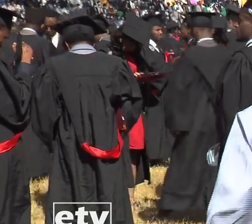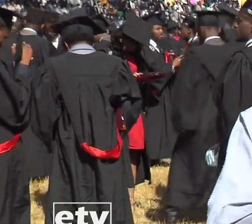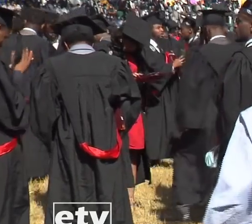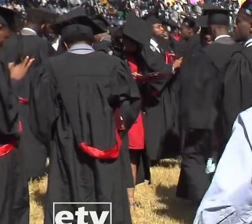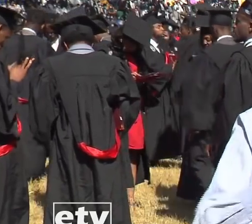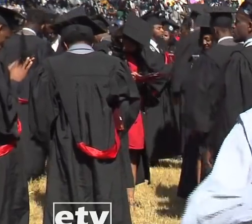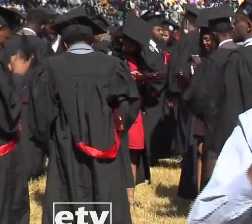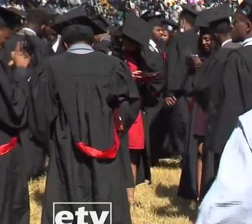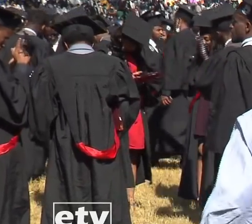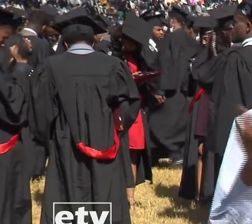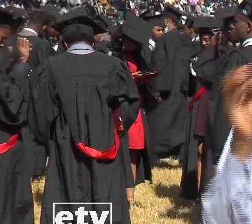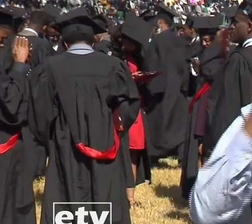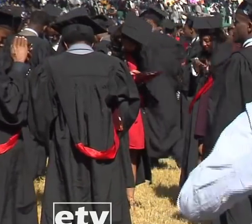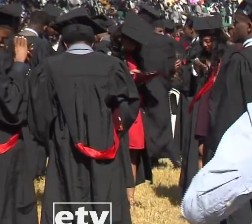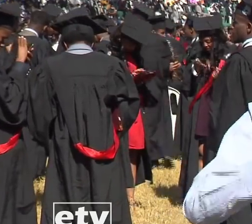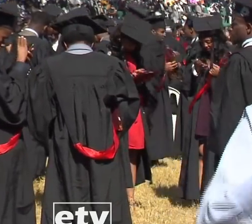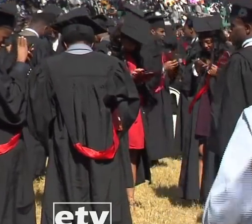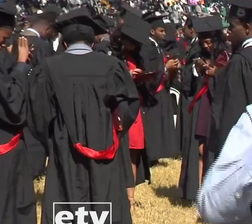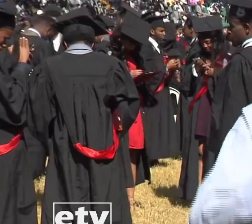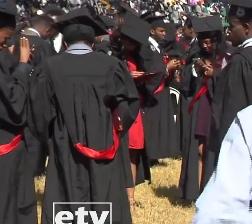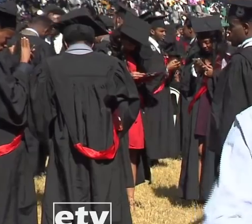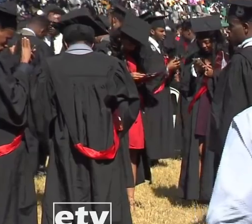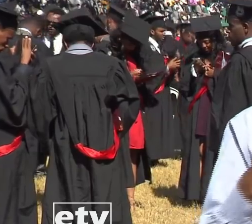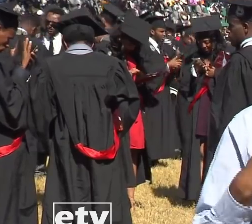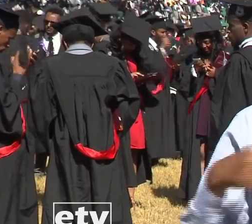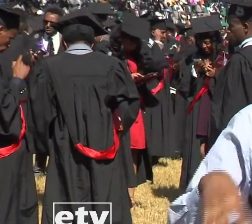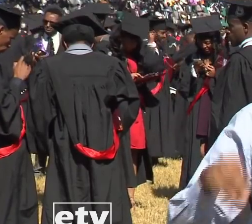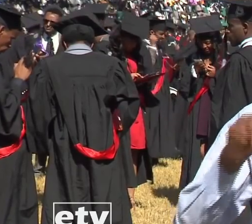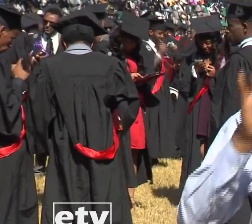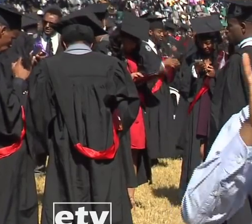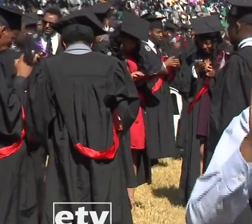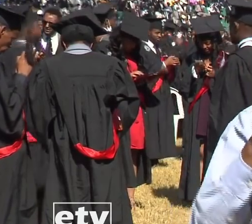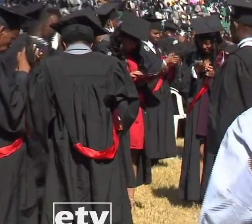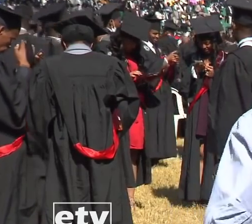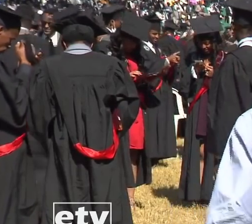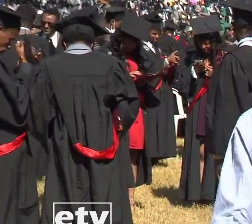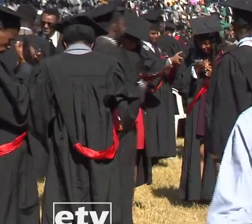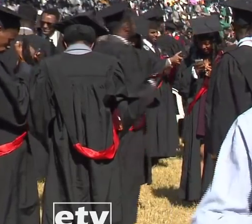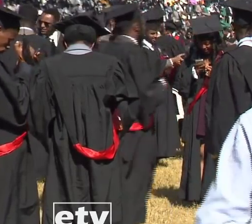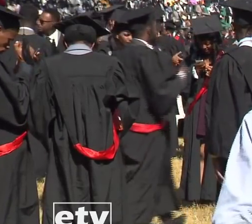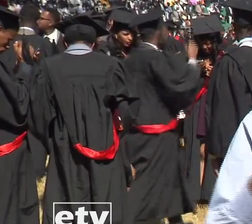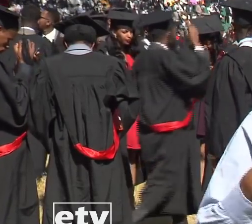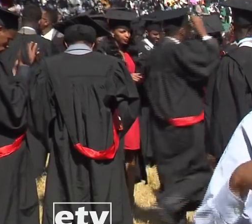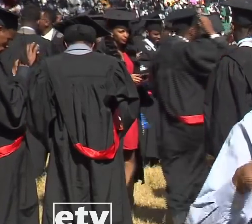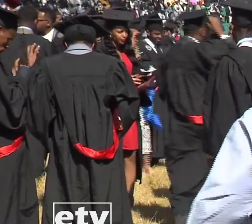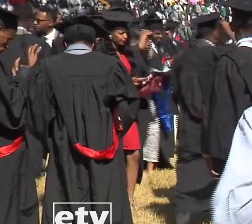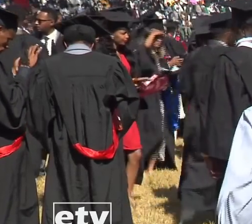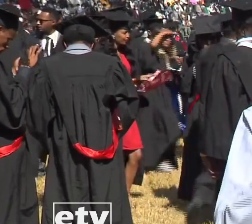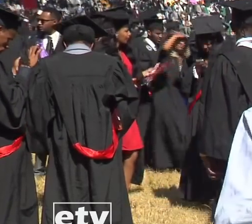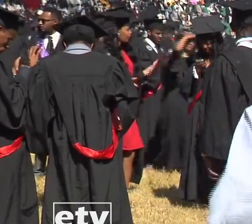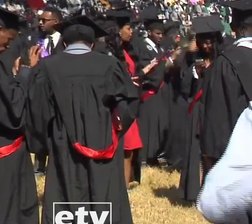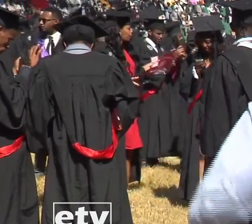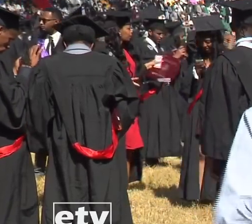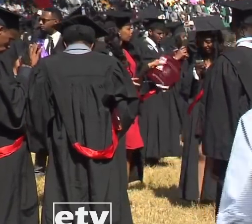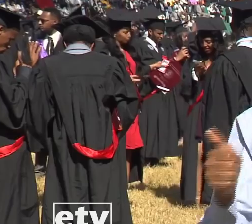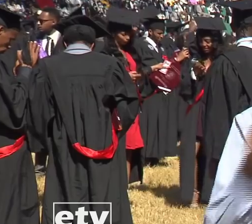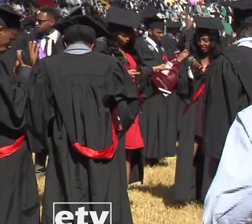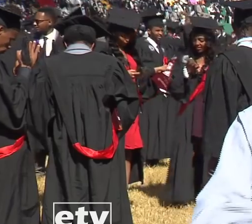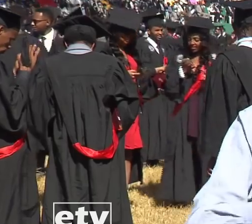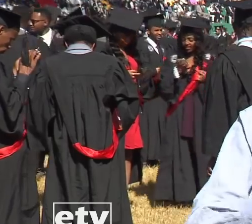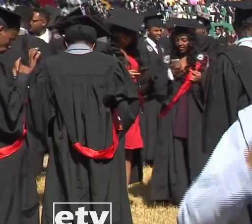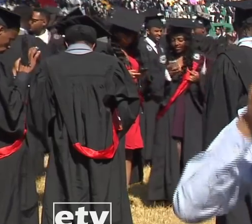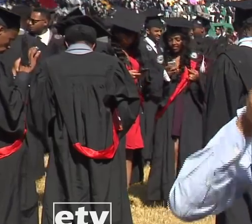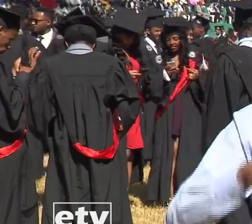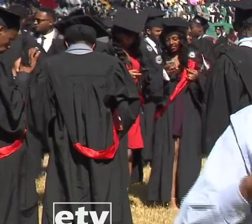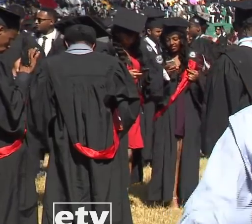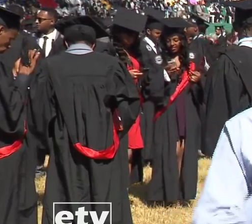ዲፓርትመንቶች በተመሳሳይ ደግሞ የተለያዩ ተጨማማሪ ወይም ተደራራቢ ጉዳት ያለባቸው ተማሪዎች 9 የሚደርሱ አካል ጉዳት ያለባቸውን ተማሪዎች አስመርቋል። በአጠቃላይ አዲስ አበባ